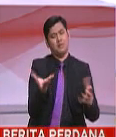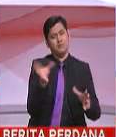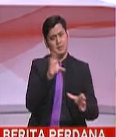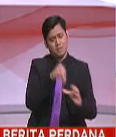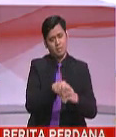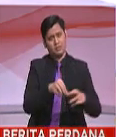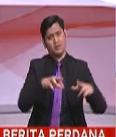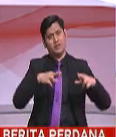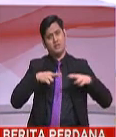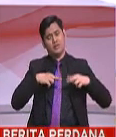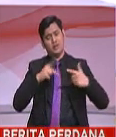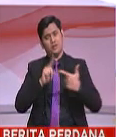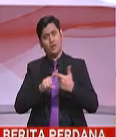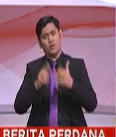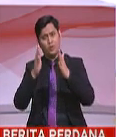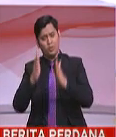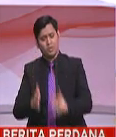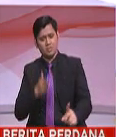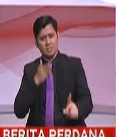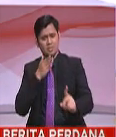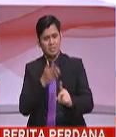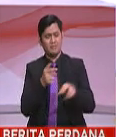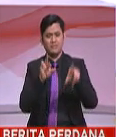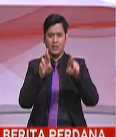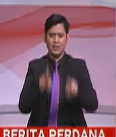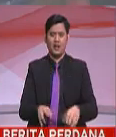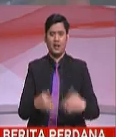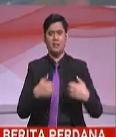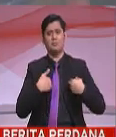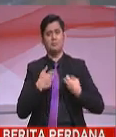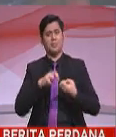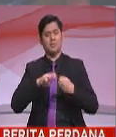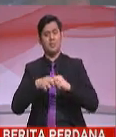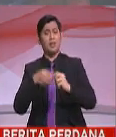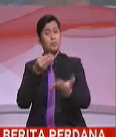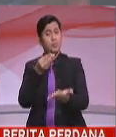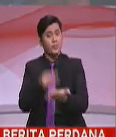sasaran iaitu rakyat terhimpit.